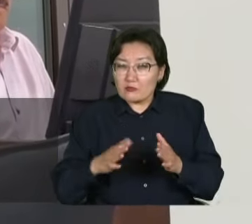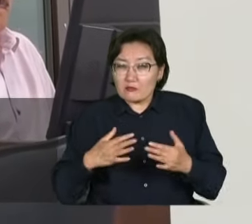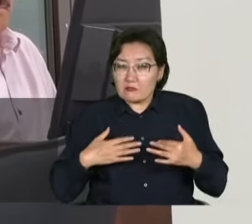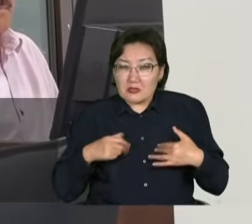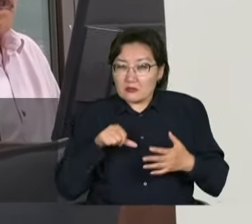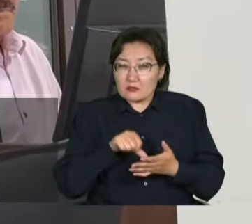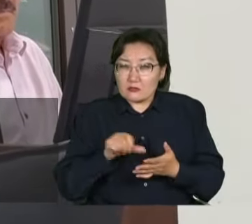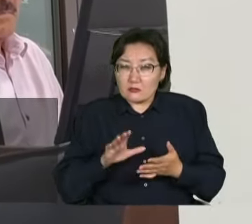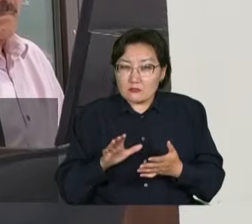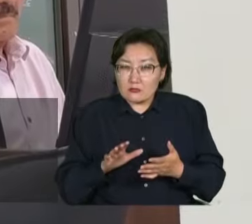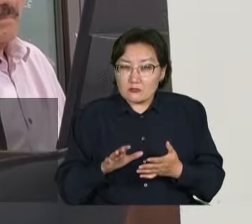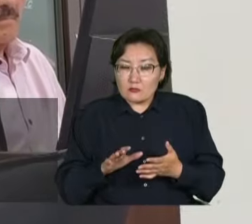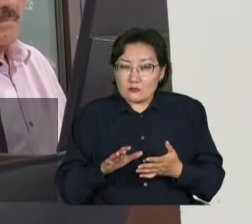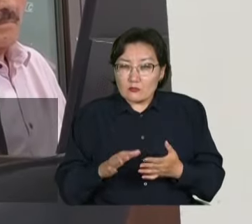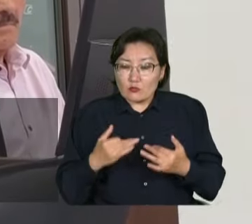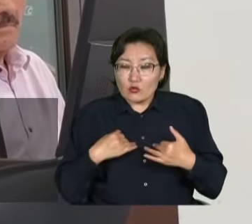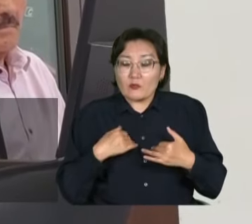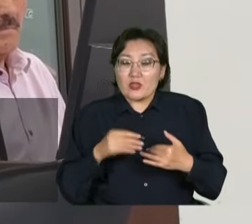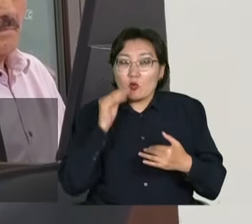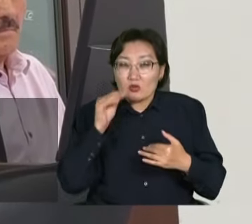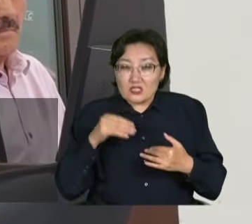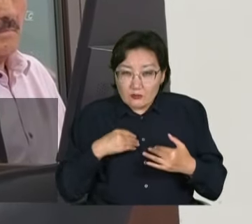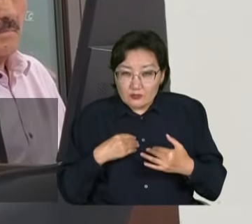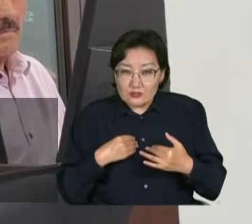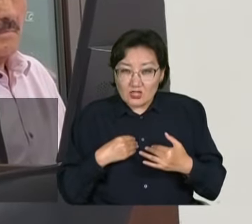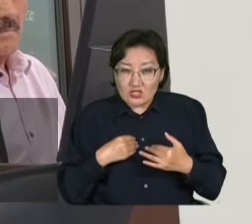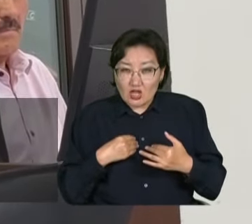балалардың айтыпжатқаны бәрі жалған маған.